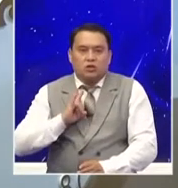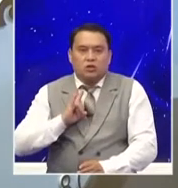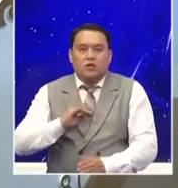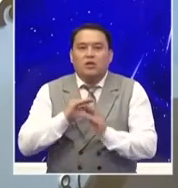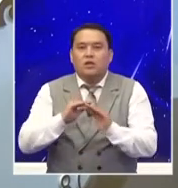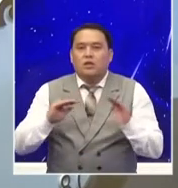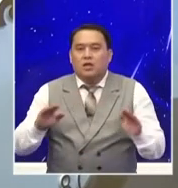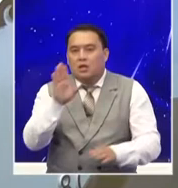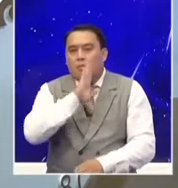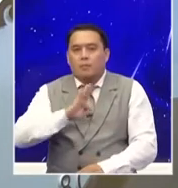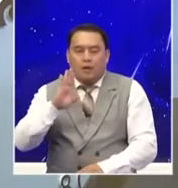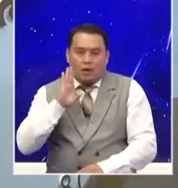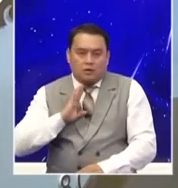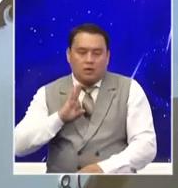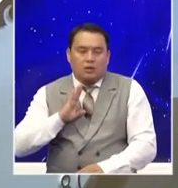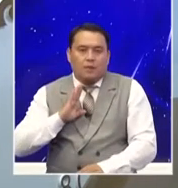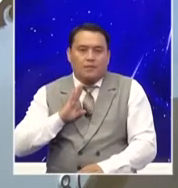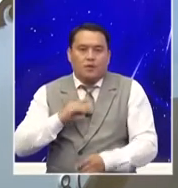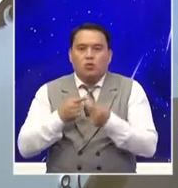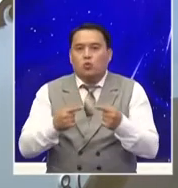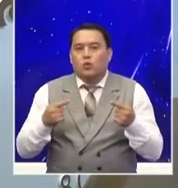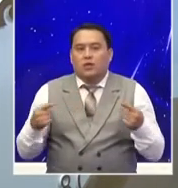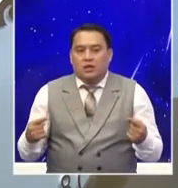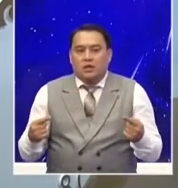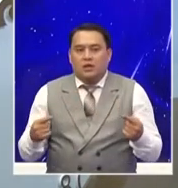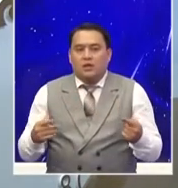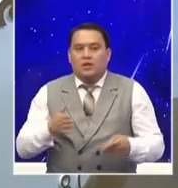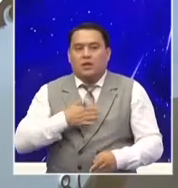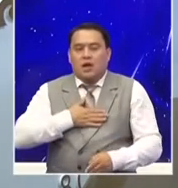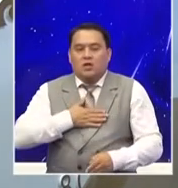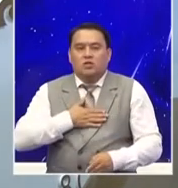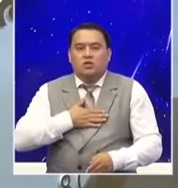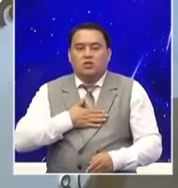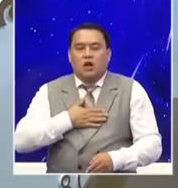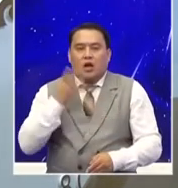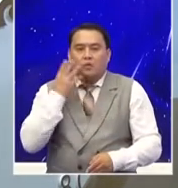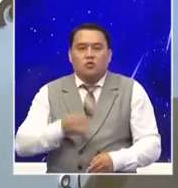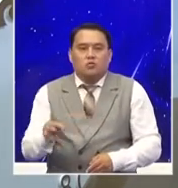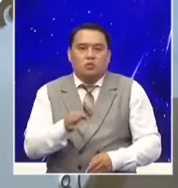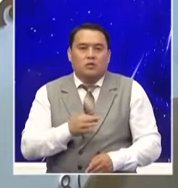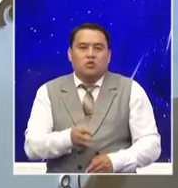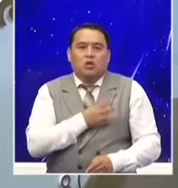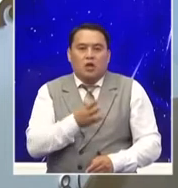многодетные матери и другие наши граждане изъявляют желание